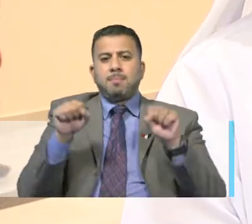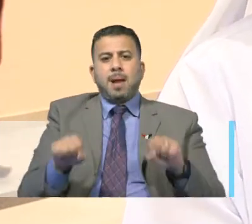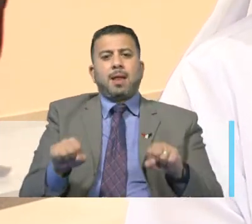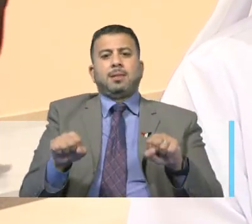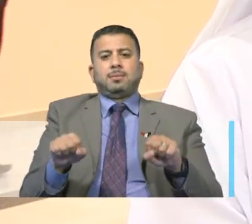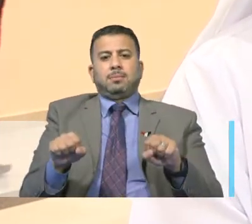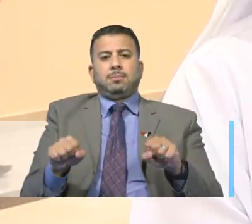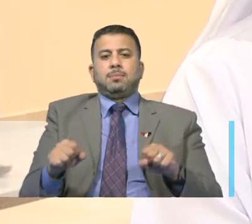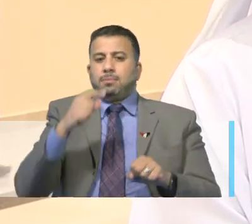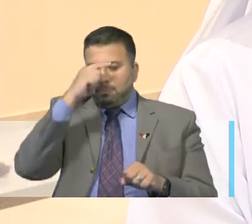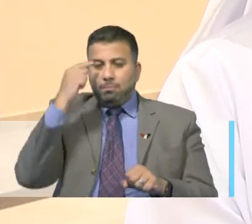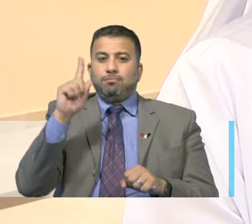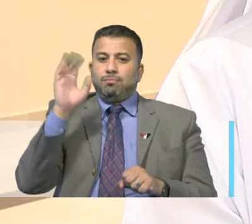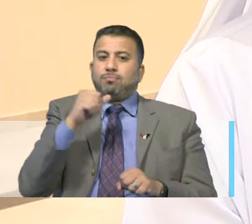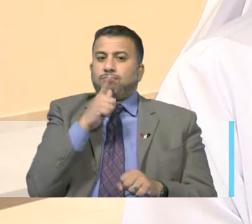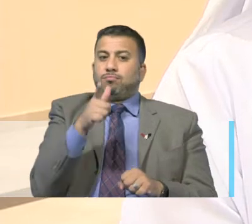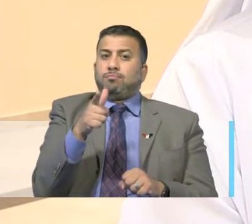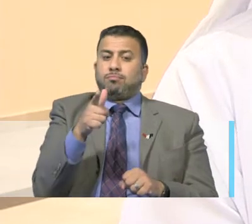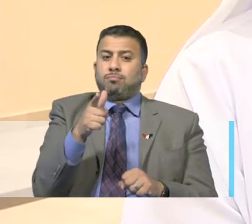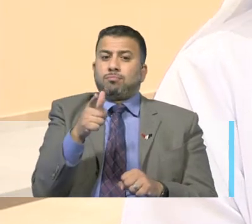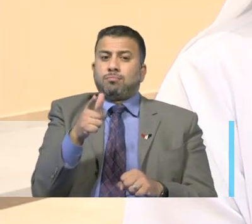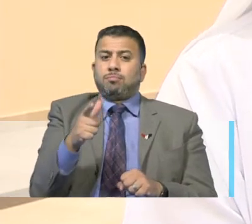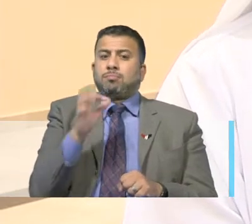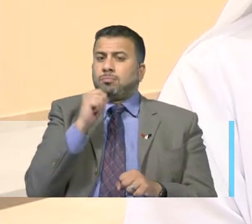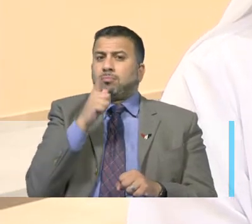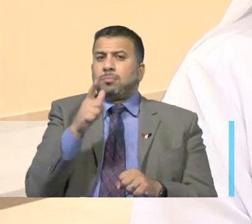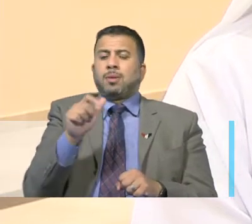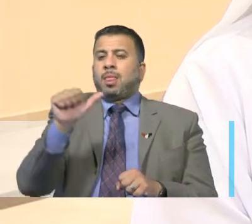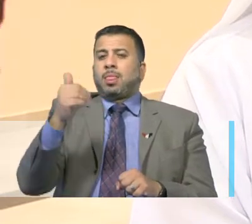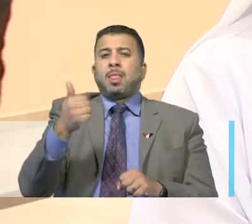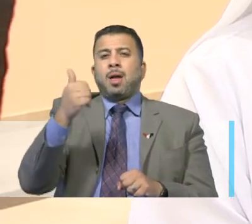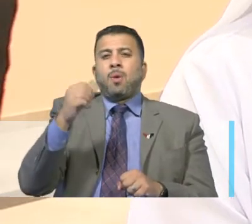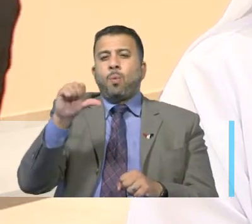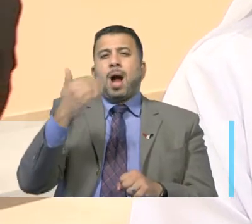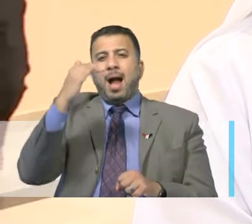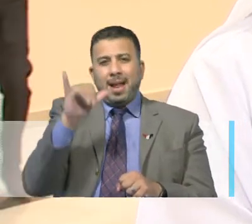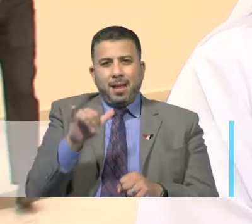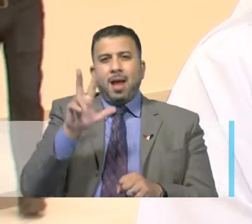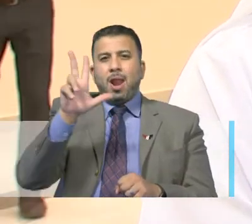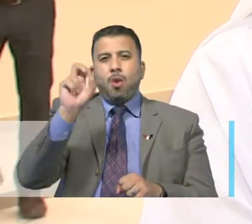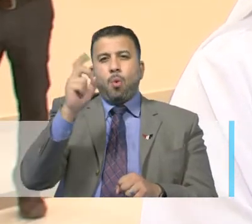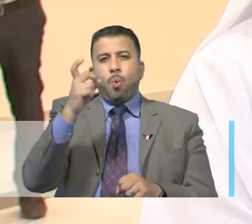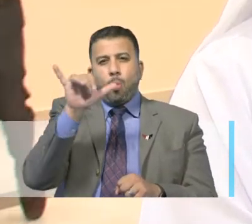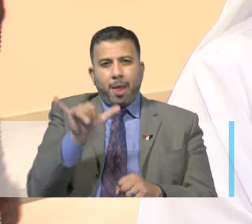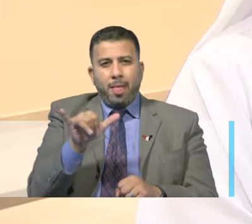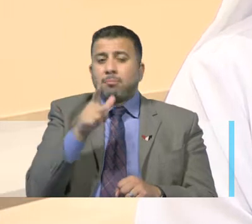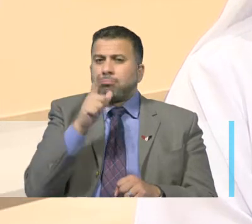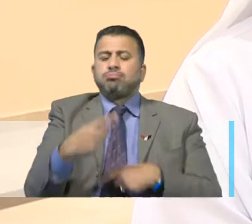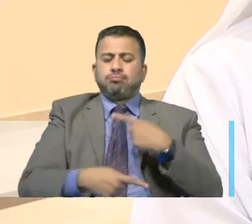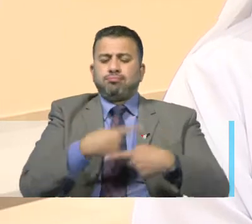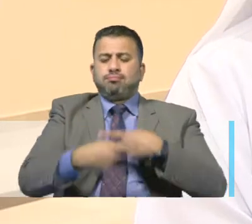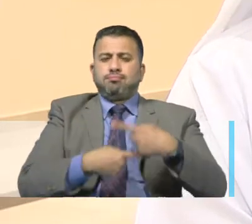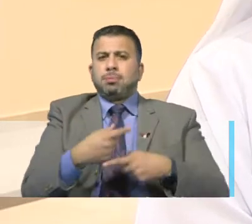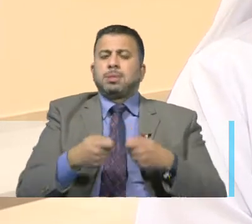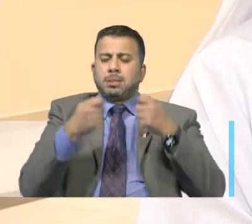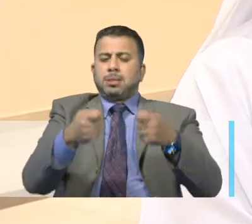المجالس، وبإذن الله إحنا راح في دائرة شؤون الضواحي والقرى راح نعمل جاهدين على استكمال هذا